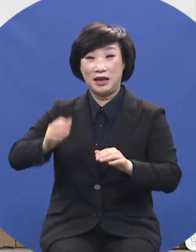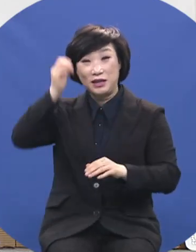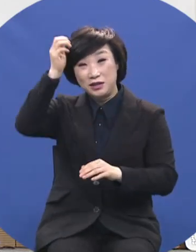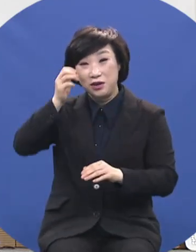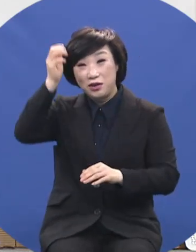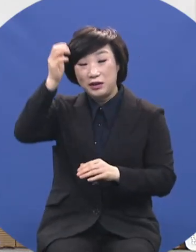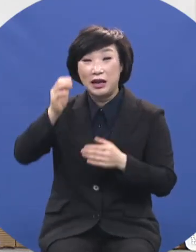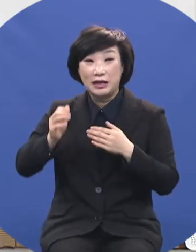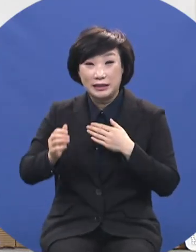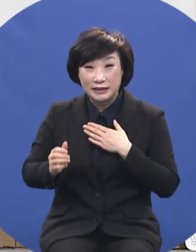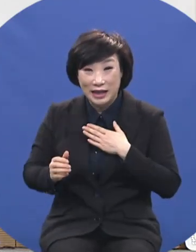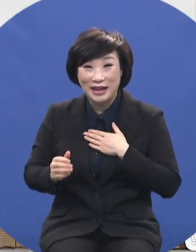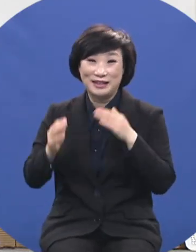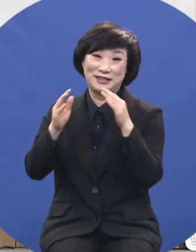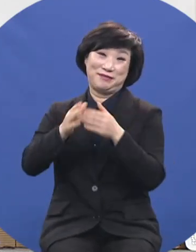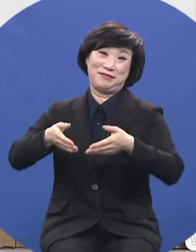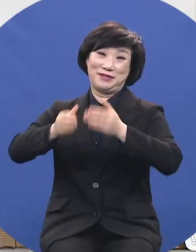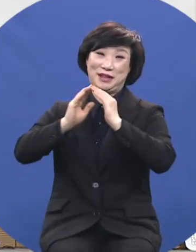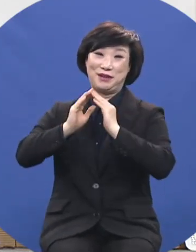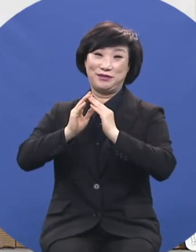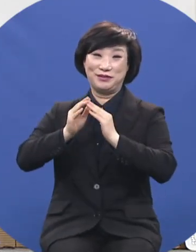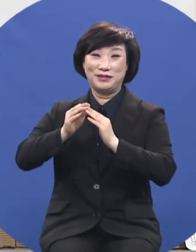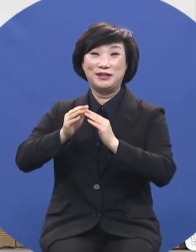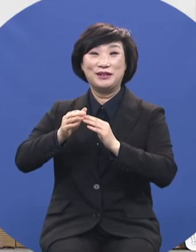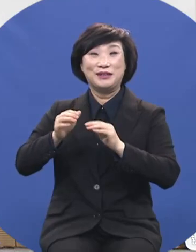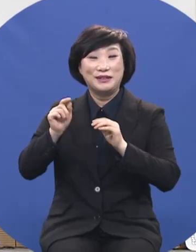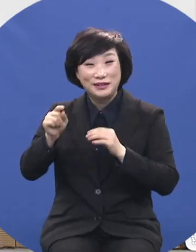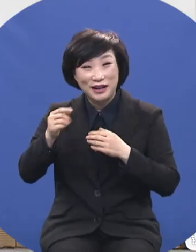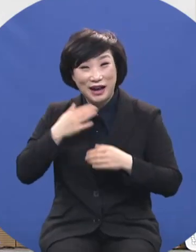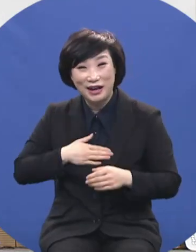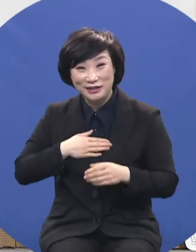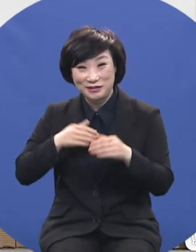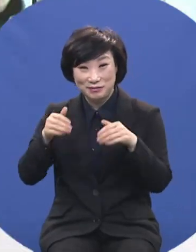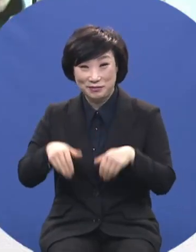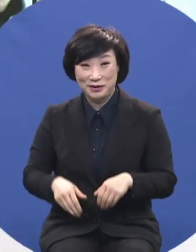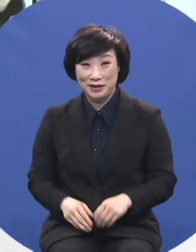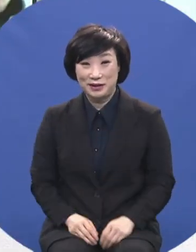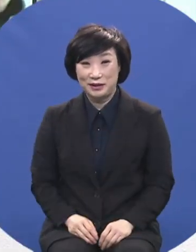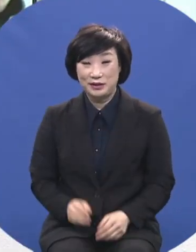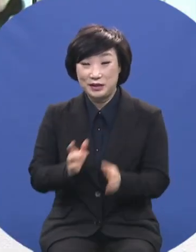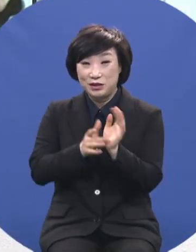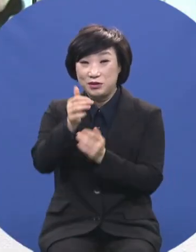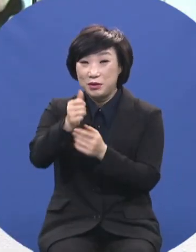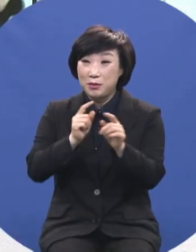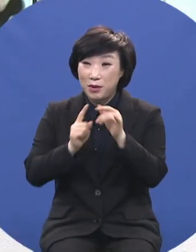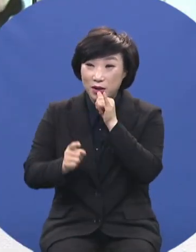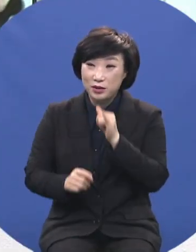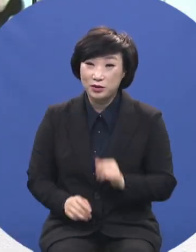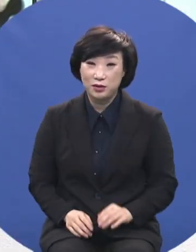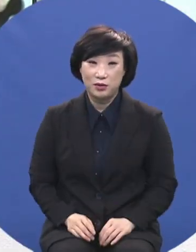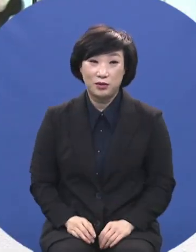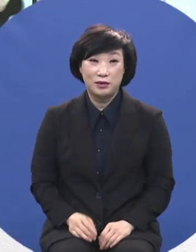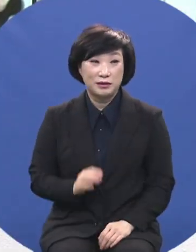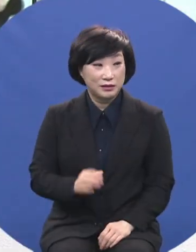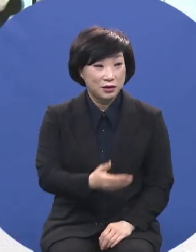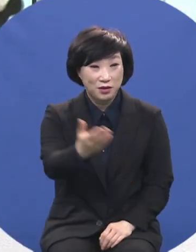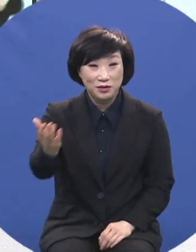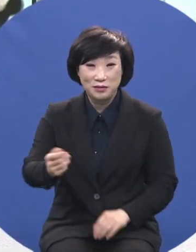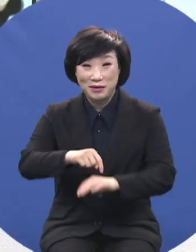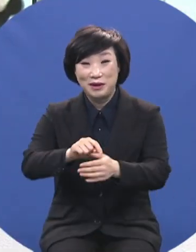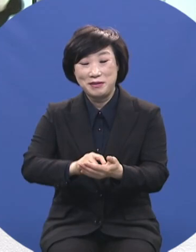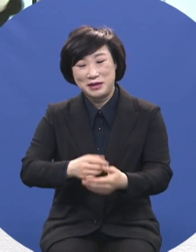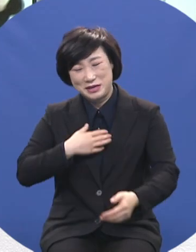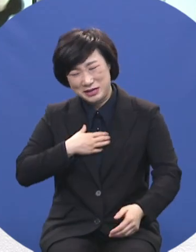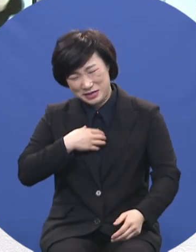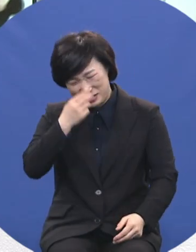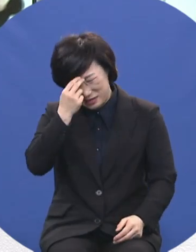영적인 내 집을 짓는 작품을 알아야 합니다. 예수님이 뭐라고 했어요? 너희는 마음에